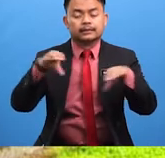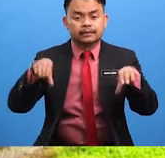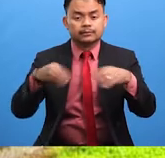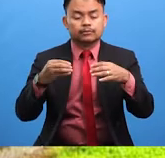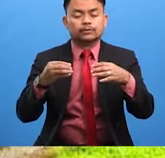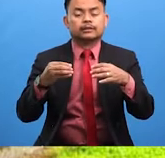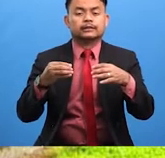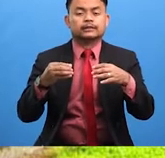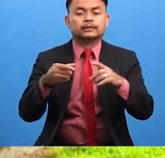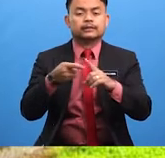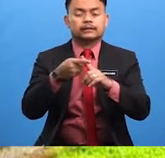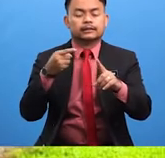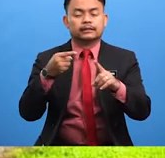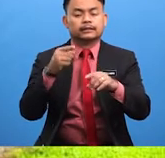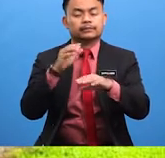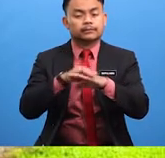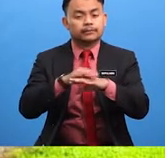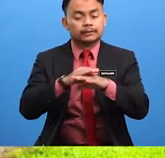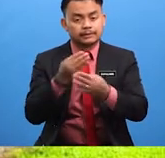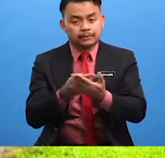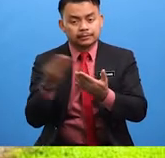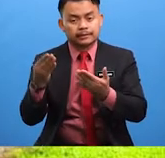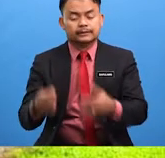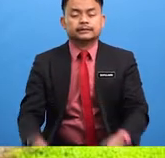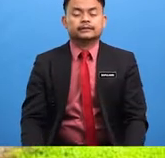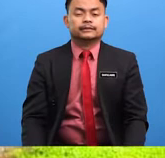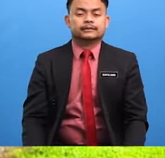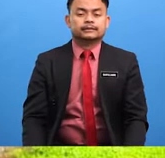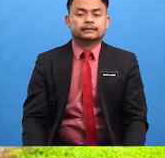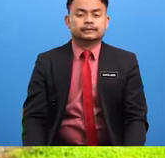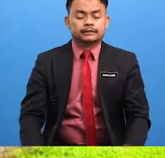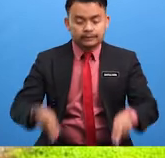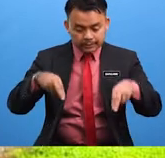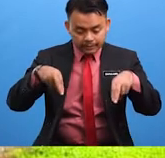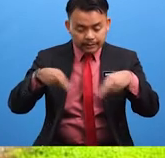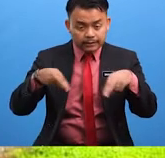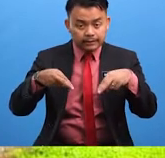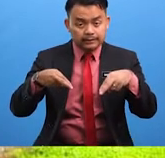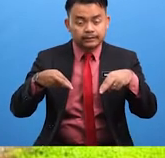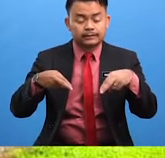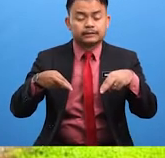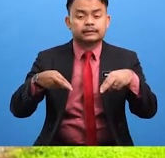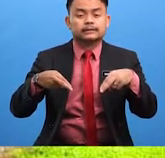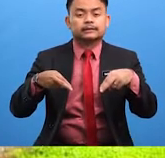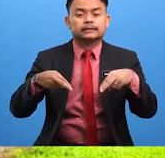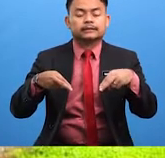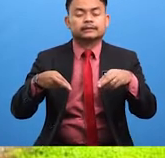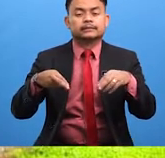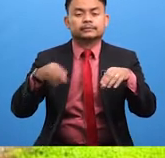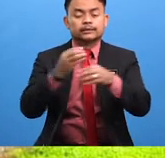disebut sebagai tupas. Ciptaan kelarai atau tupas lebih kukuh, tegas dan